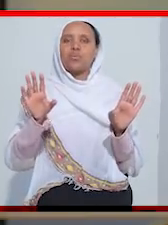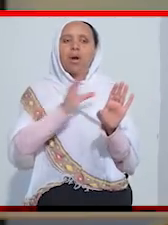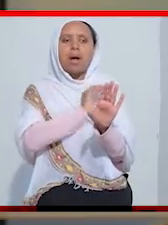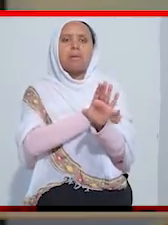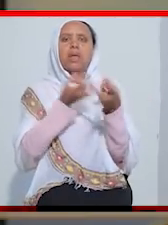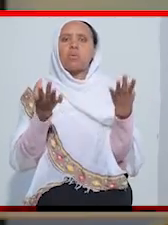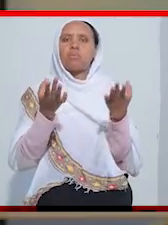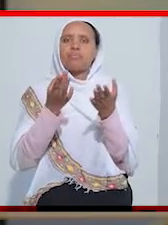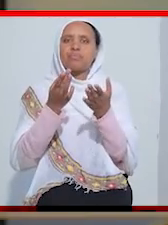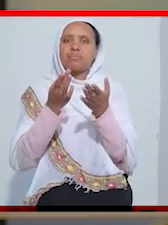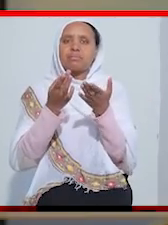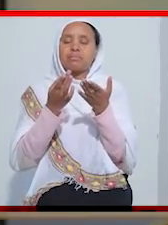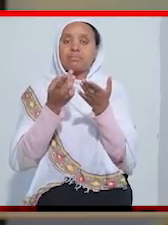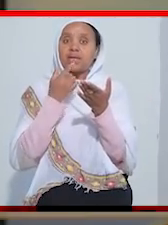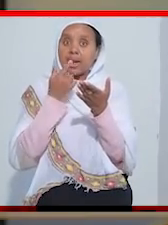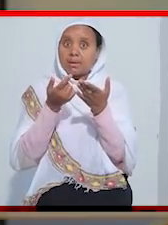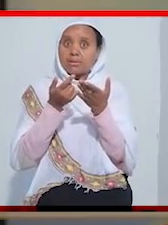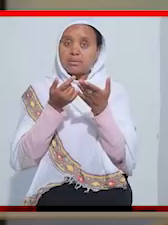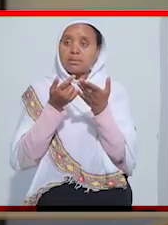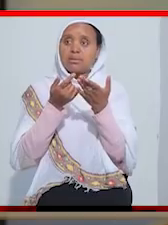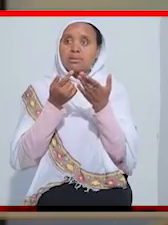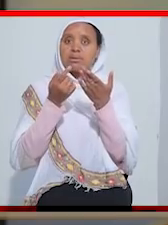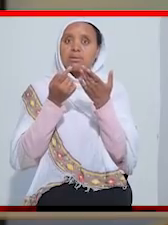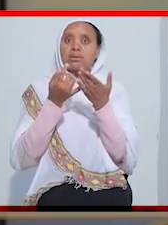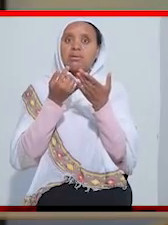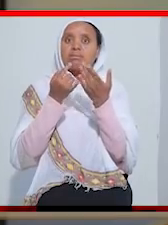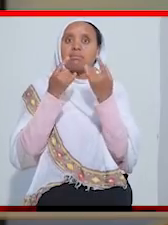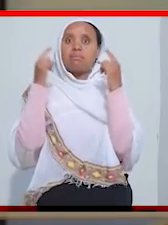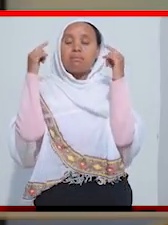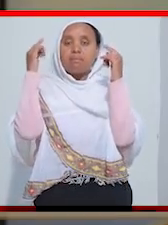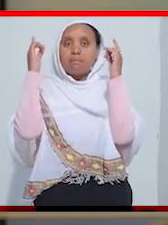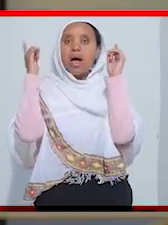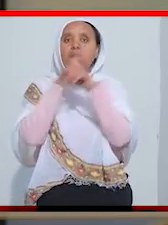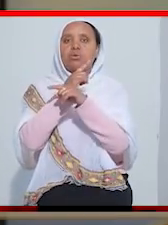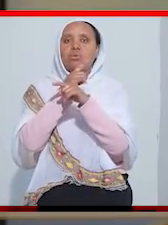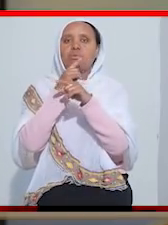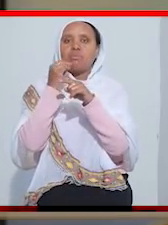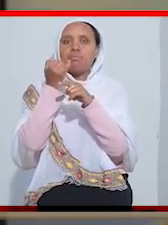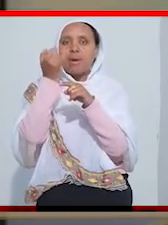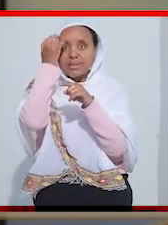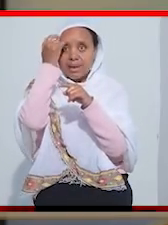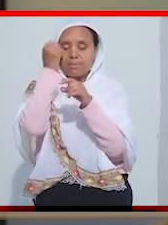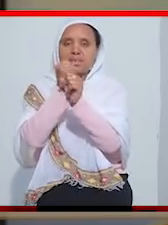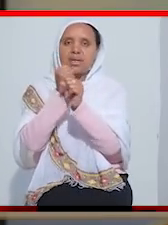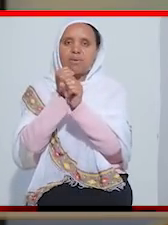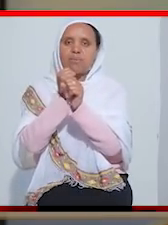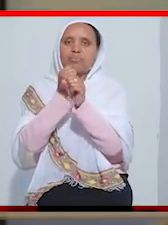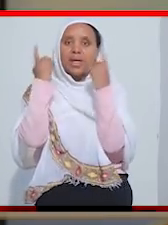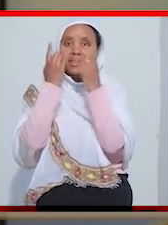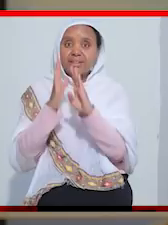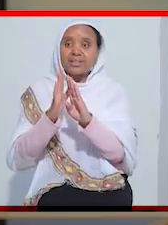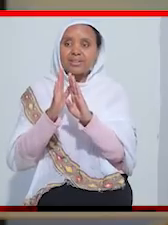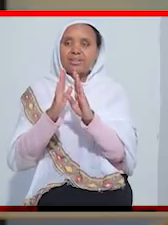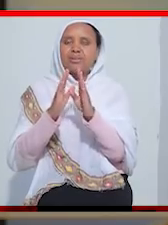የሚለው። አቅም የለውም። ምሳሌ ሊያመጣ ነው መጽሐፍ። በሐልዮ የሚሰራ በሐሳብ